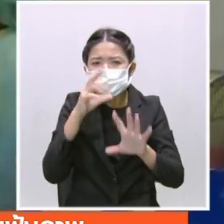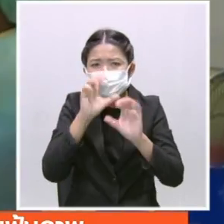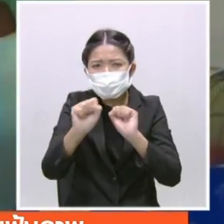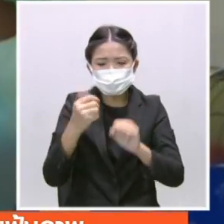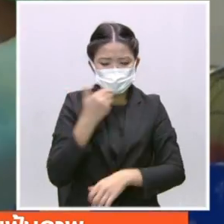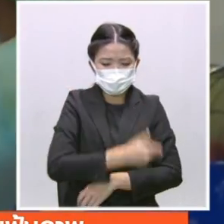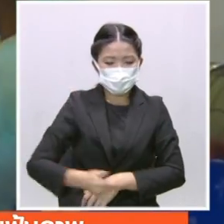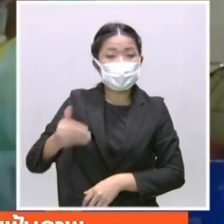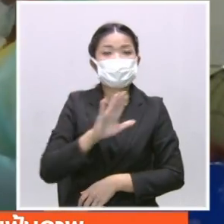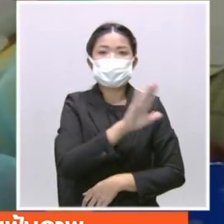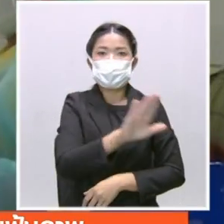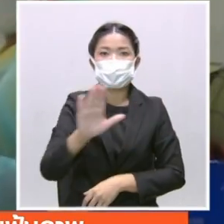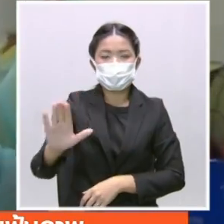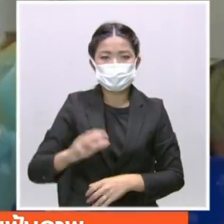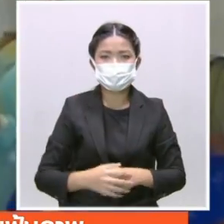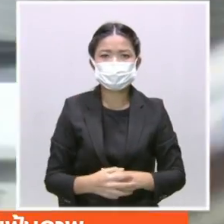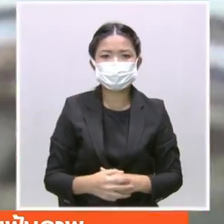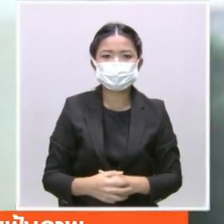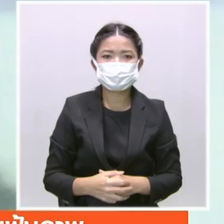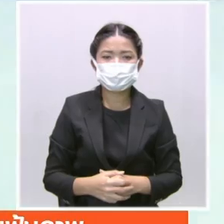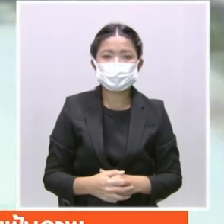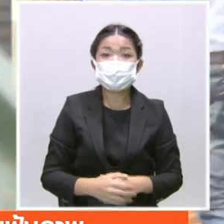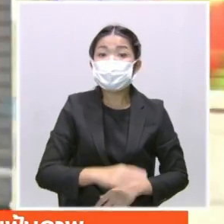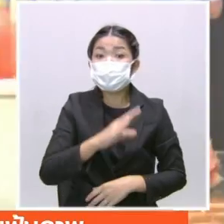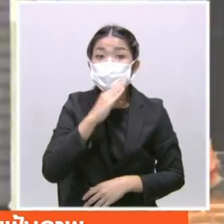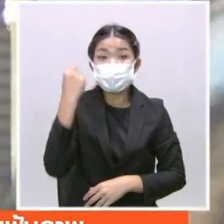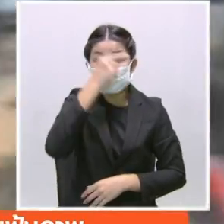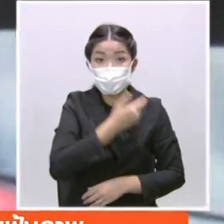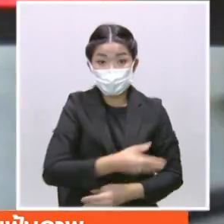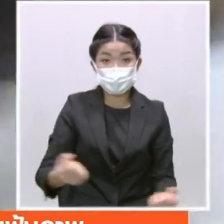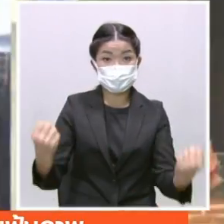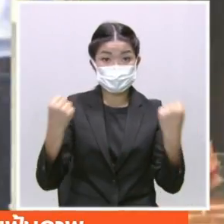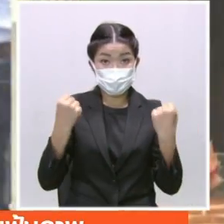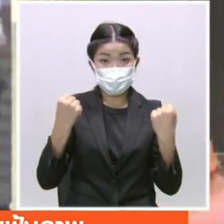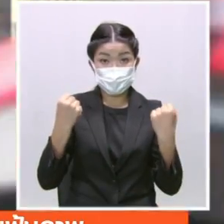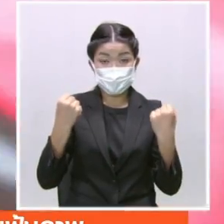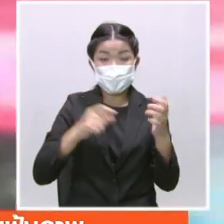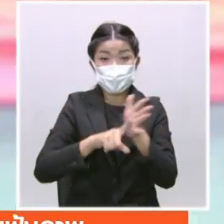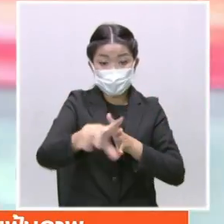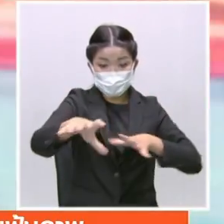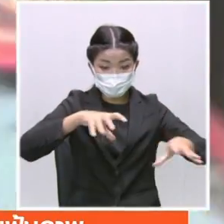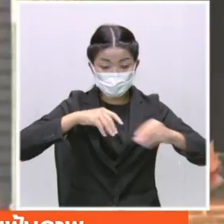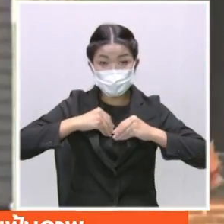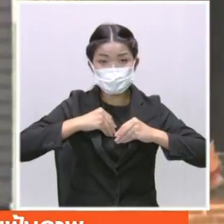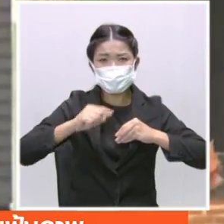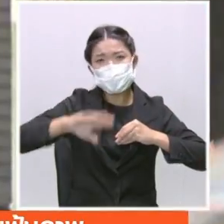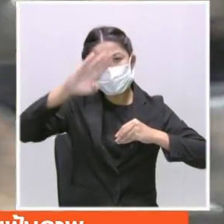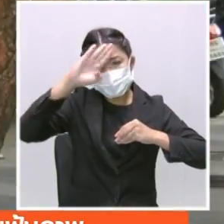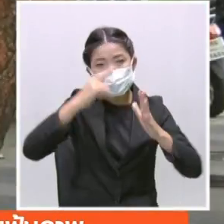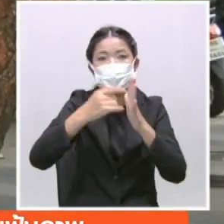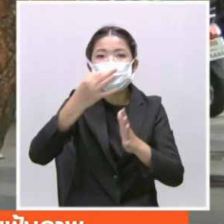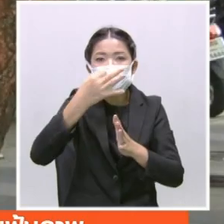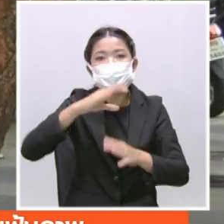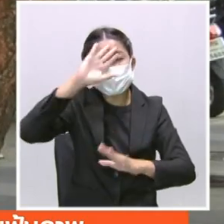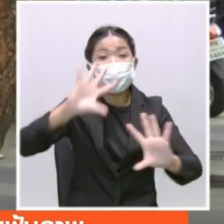ากสภาวะสุขภาพของผู้ป่วยรายนั้นๆด้วยค่ะหากคนที่แข็งแรงแล้วติดเชื้อฝีดาดลิงรักษาตามอาการก็ส